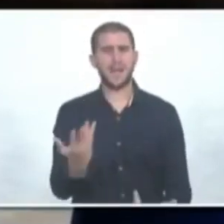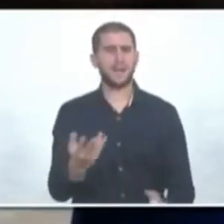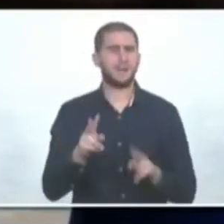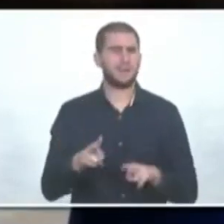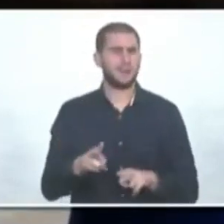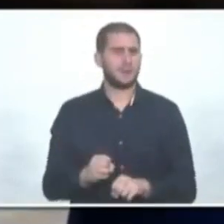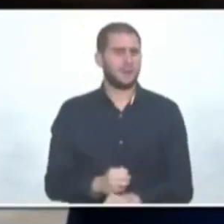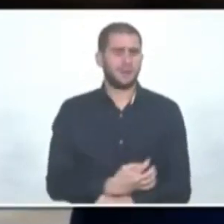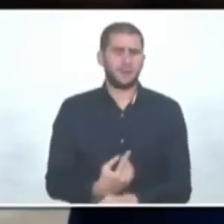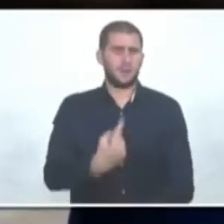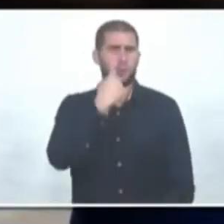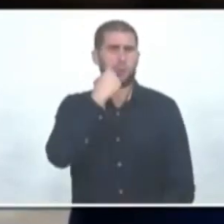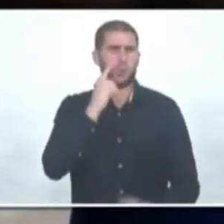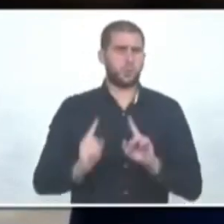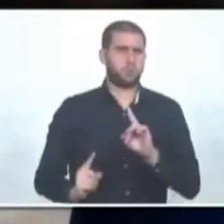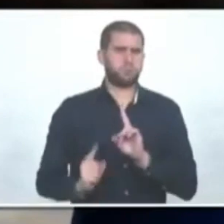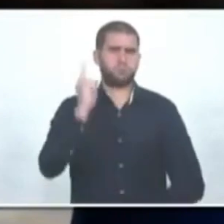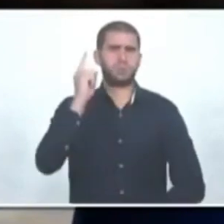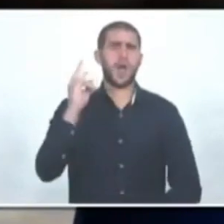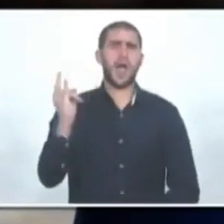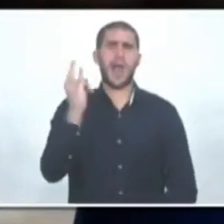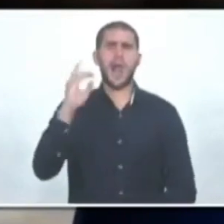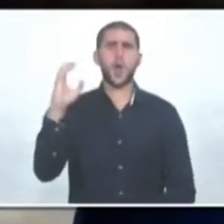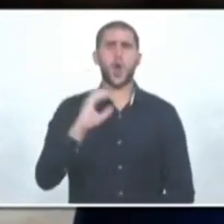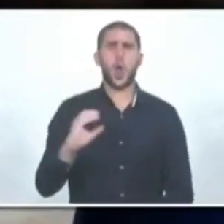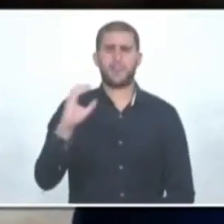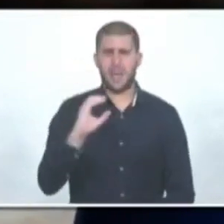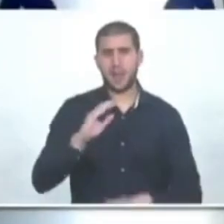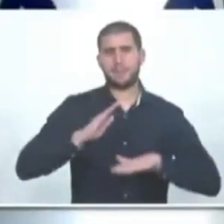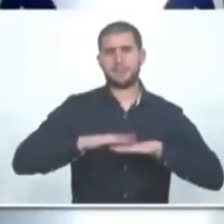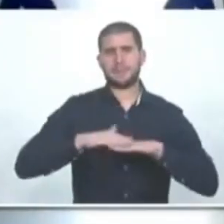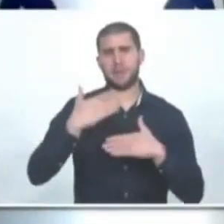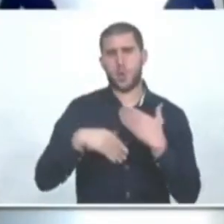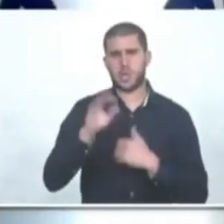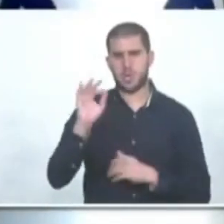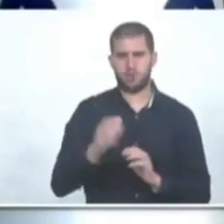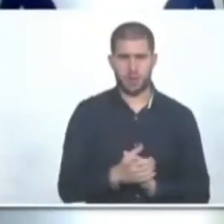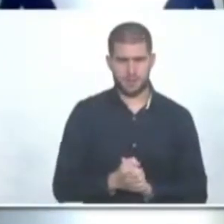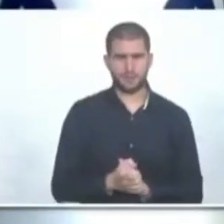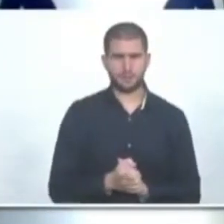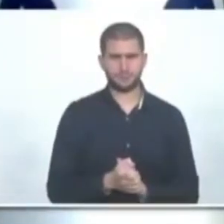עוצר הנשימה של שיגור מעבורת החלל קולומביה למשימתה האחרונה.